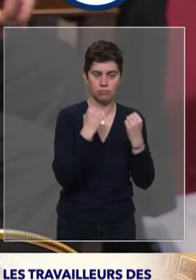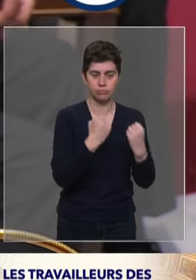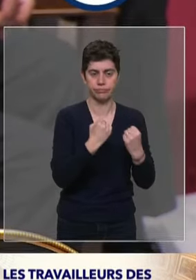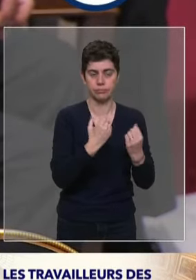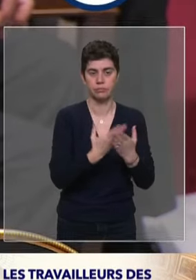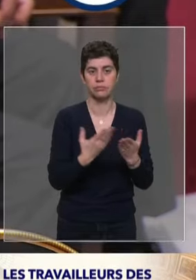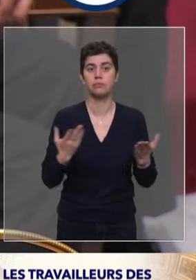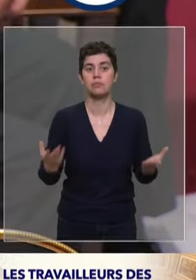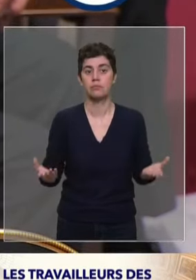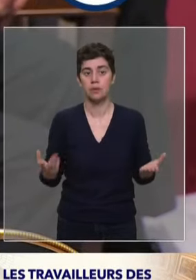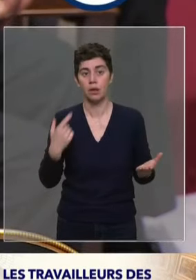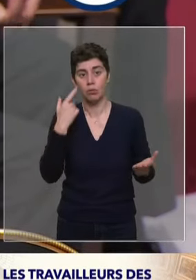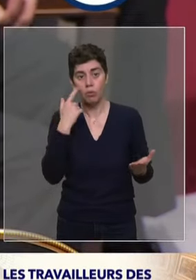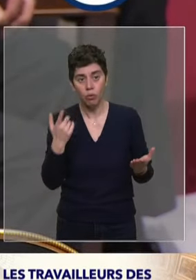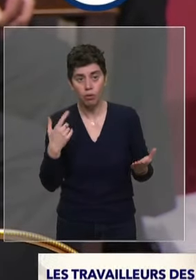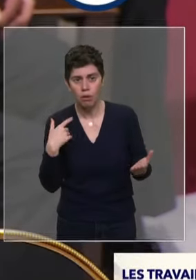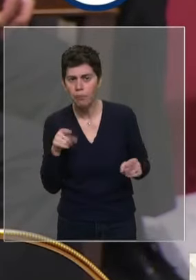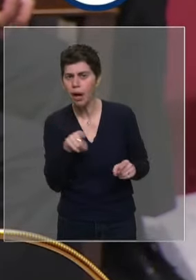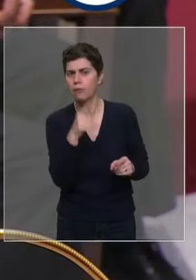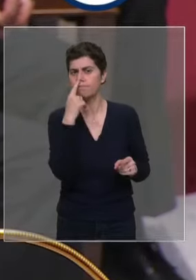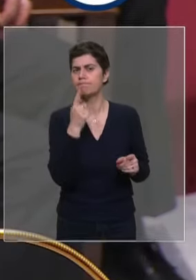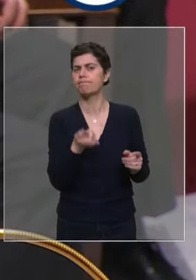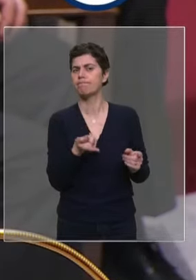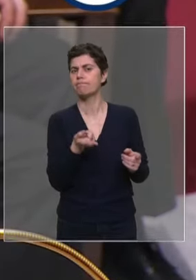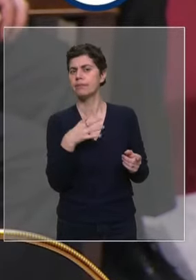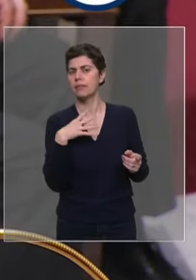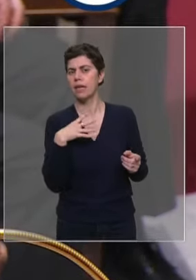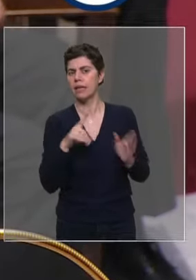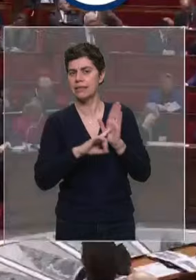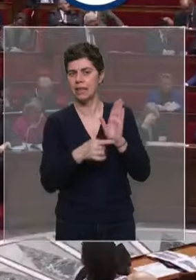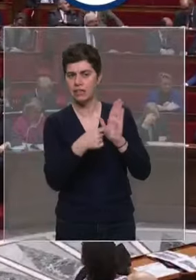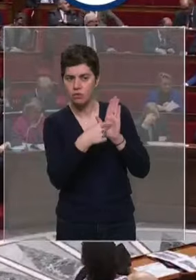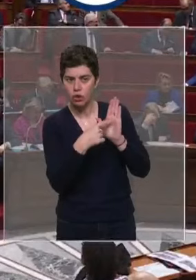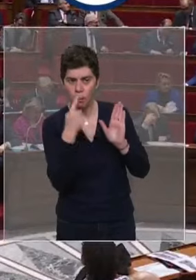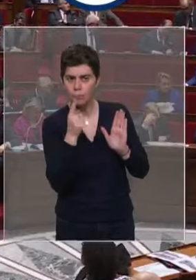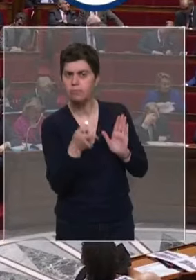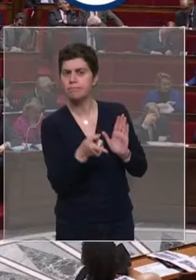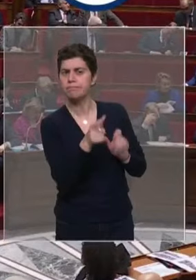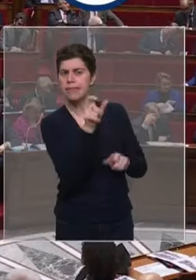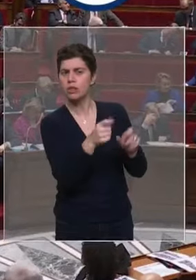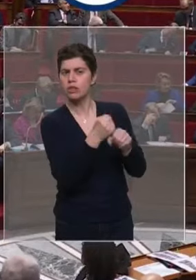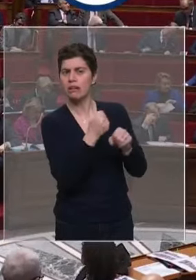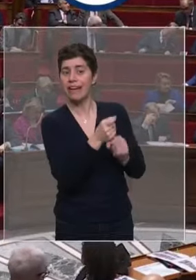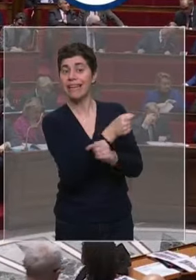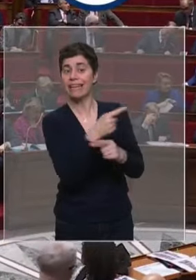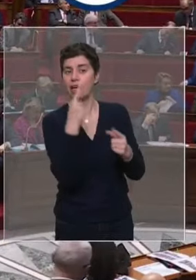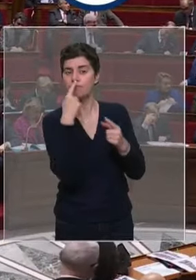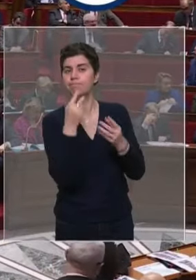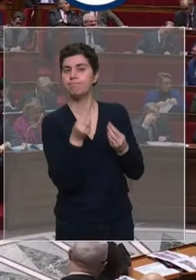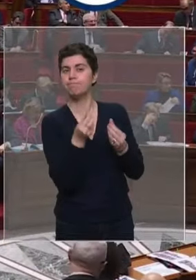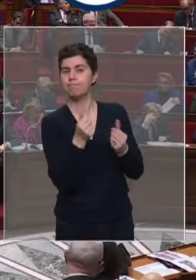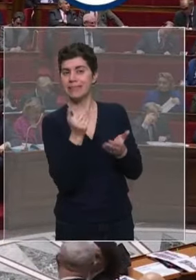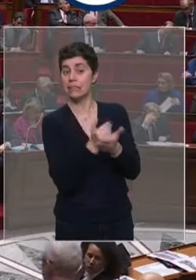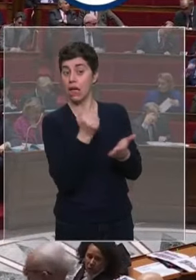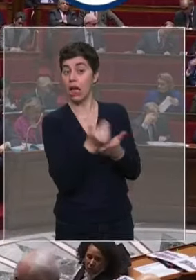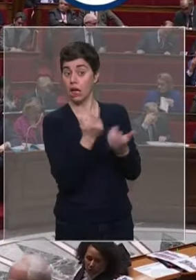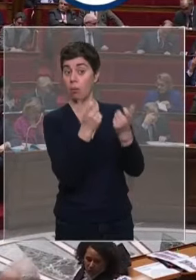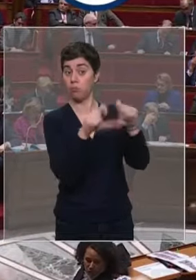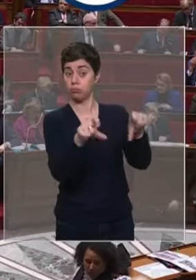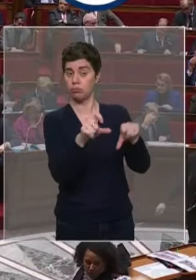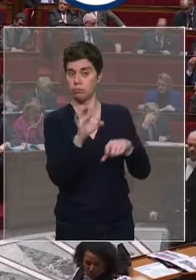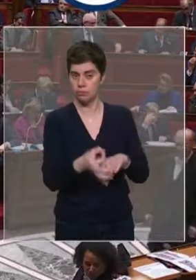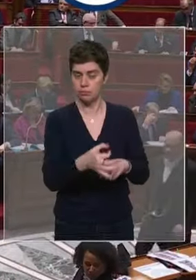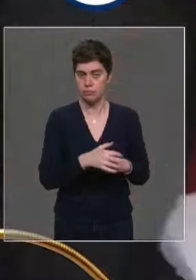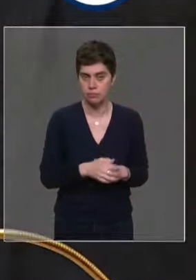la présomption de salariat prévue par la directive. Le sujet est là, la présomption de salariat. Nous